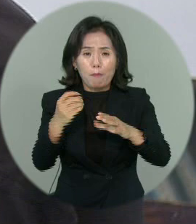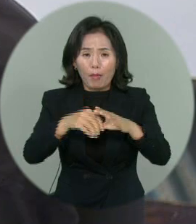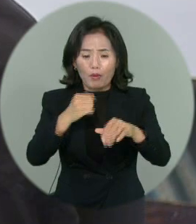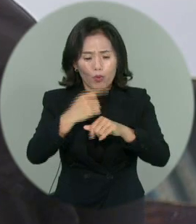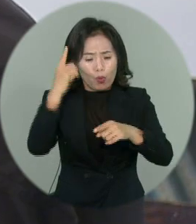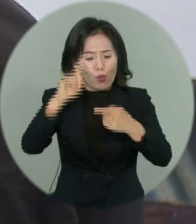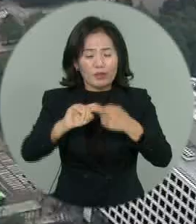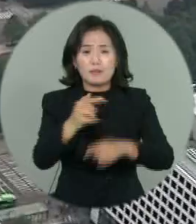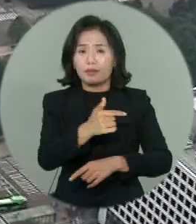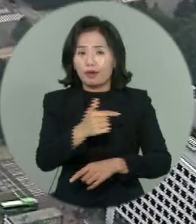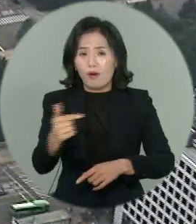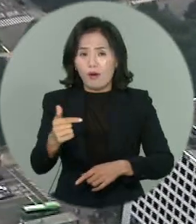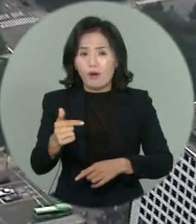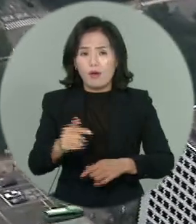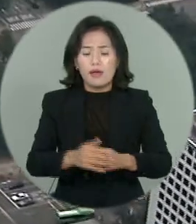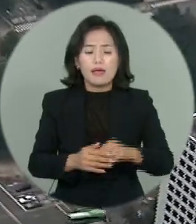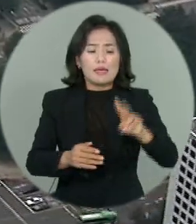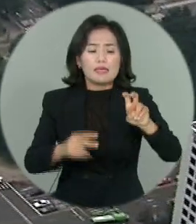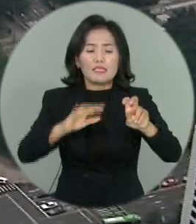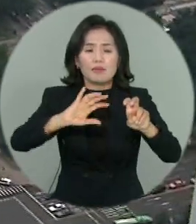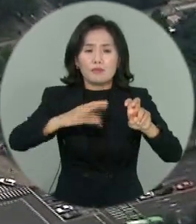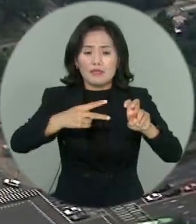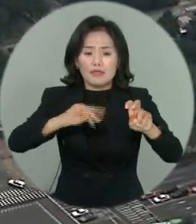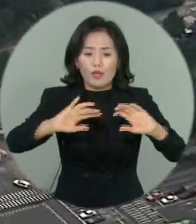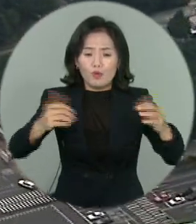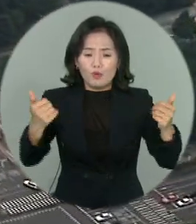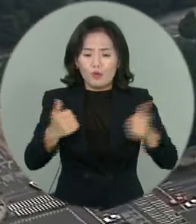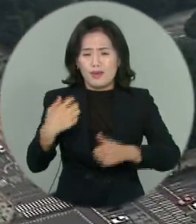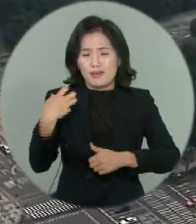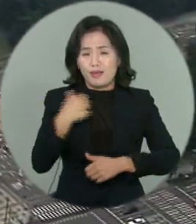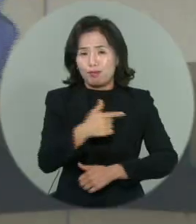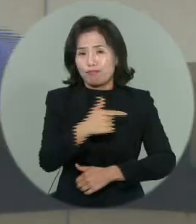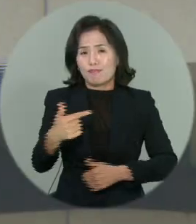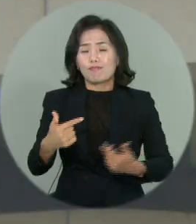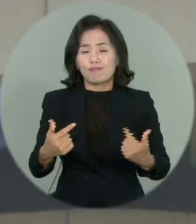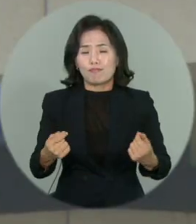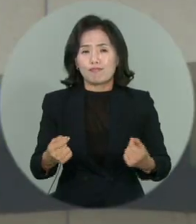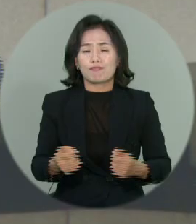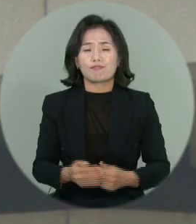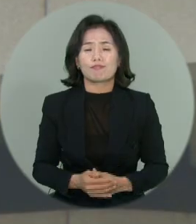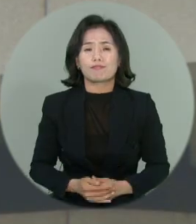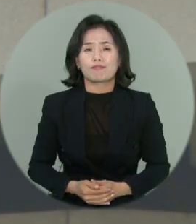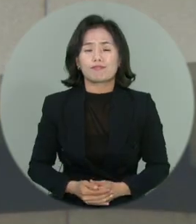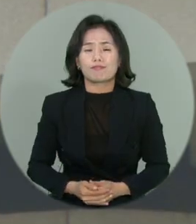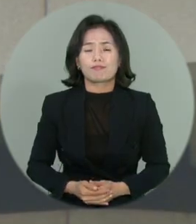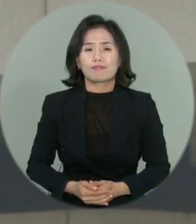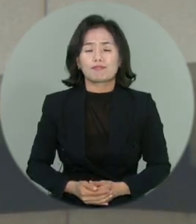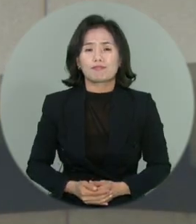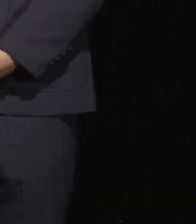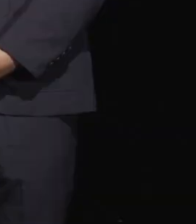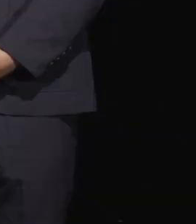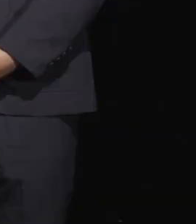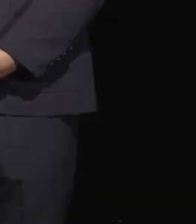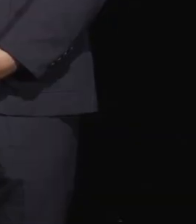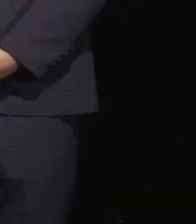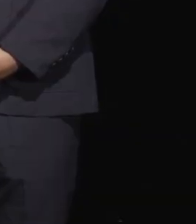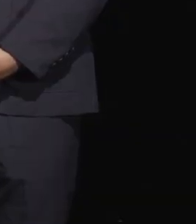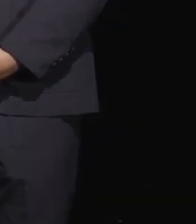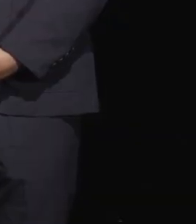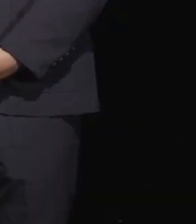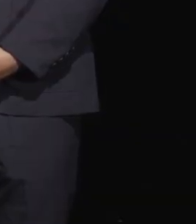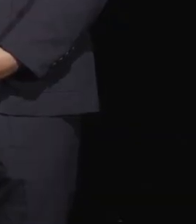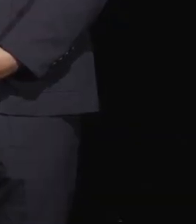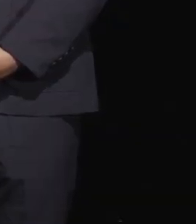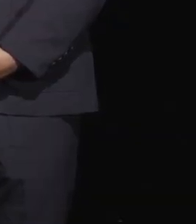관심이 높아진 가운데 22대 국회의 역할이 어느 때보다 중요해졌습니다 MBC 뉴스 김영창 있니다